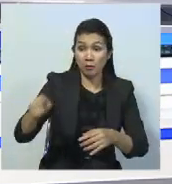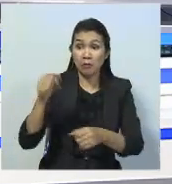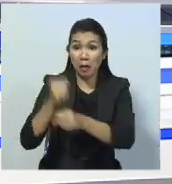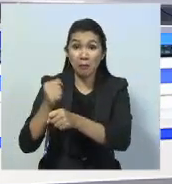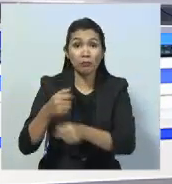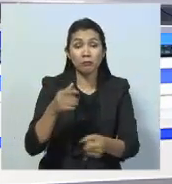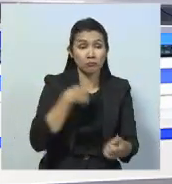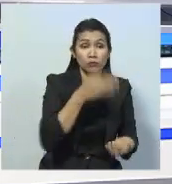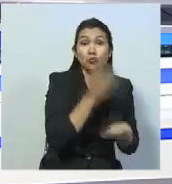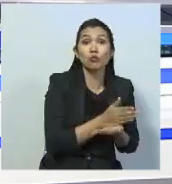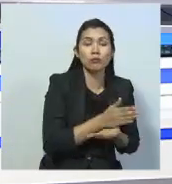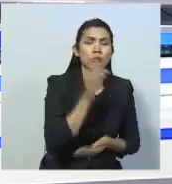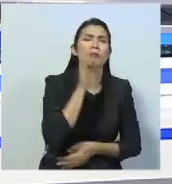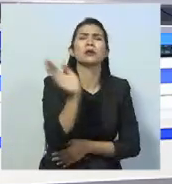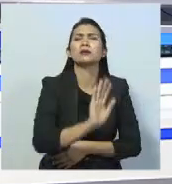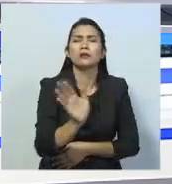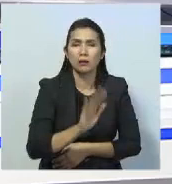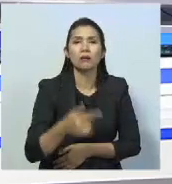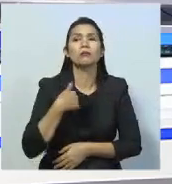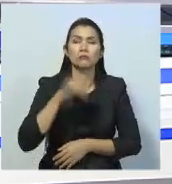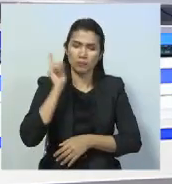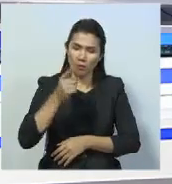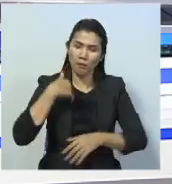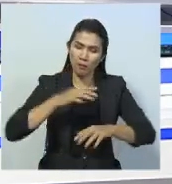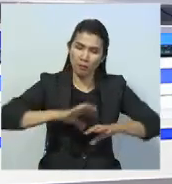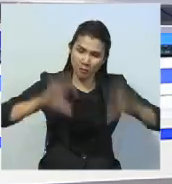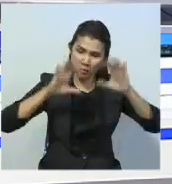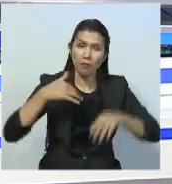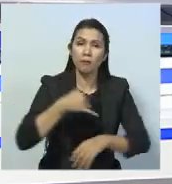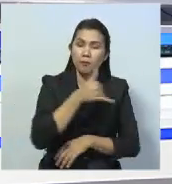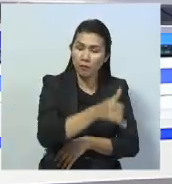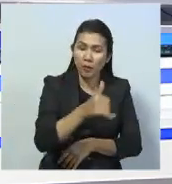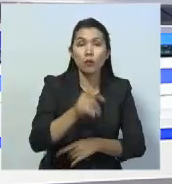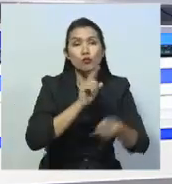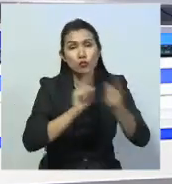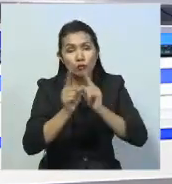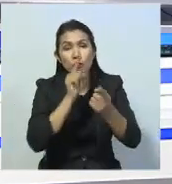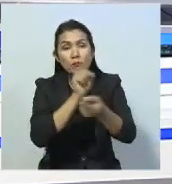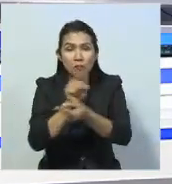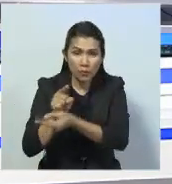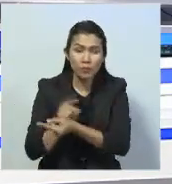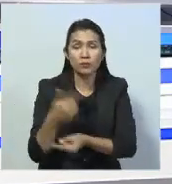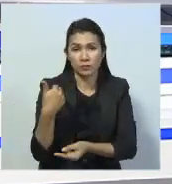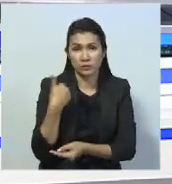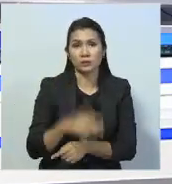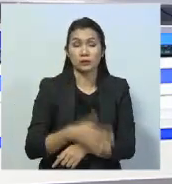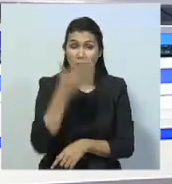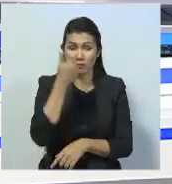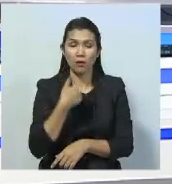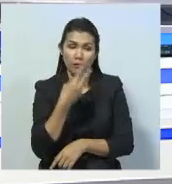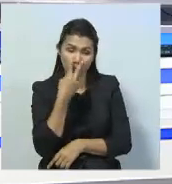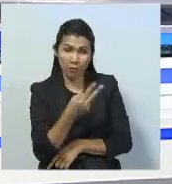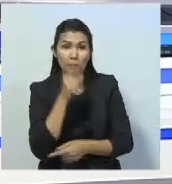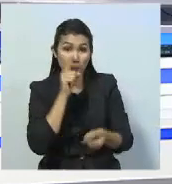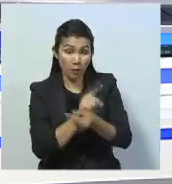าน ค ือรัฐบาลก็ยังต้องลงไปในพื้นที่ไปพูดคุยไปทำงานไปแก้ไขปัญหาให้กับประชาชนอยู่เพราะหนึ่งสิ่งที่ยังคงเกิดขึ้น